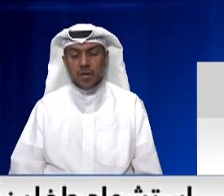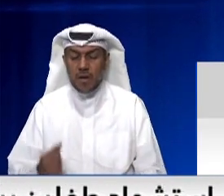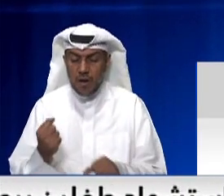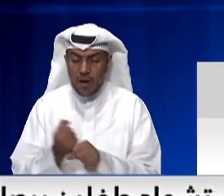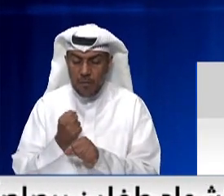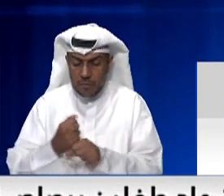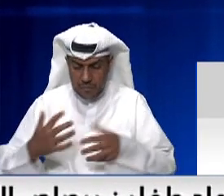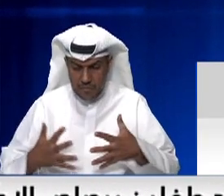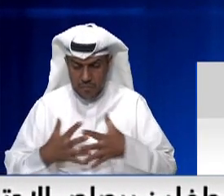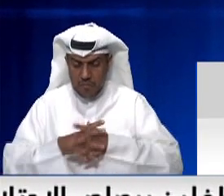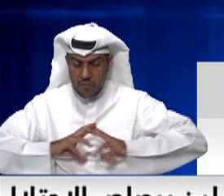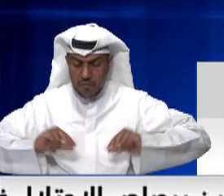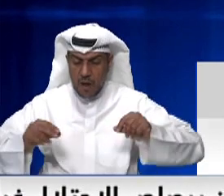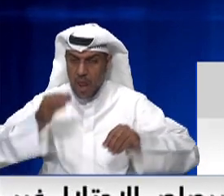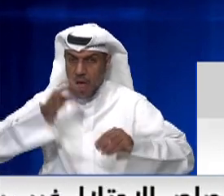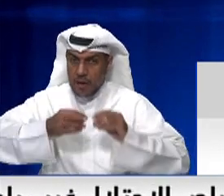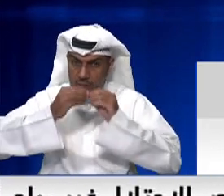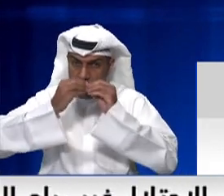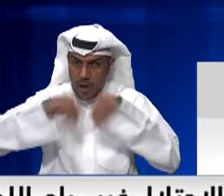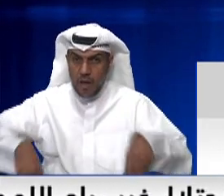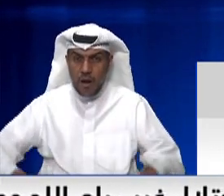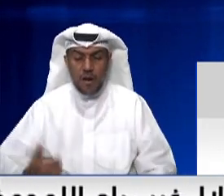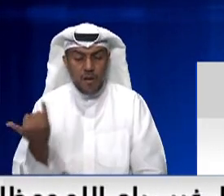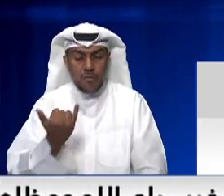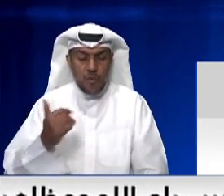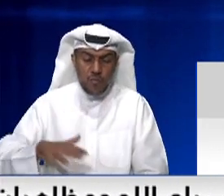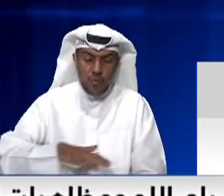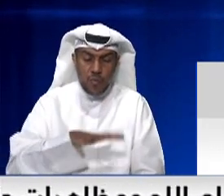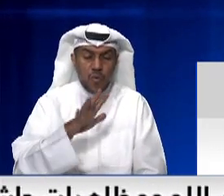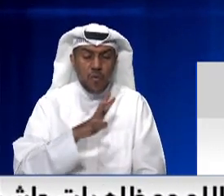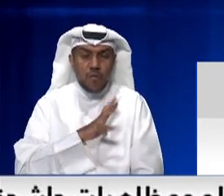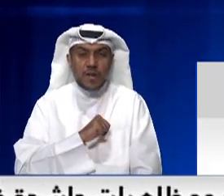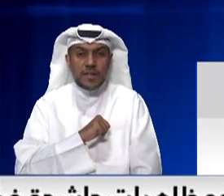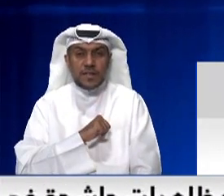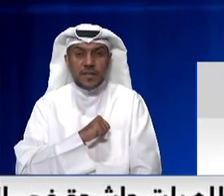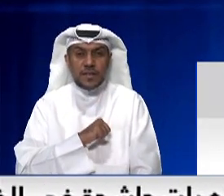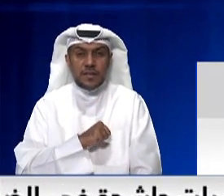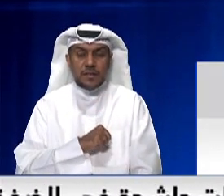للوصول لحل عادل وشامل للقضية الفلسطينية.